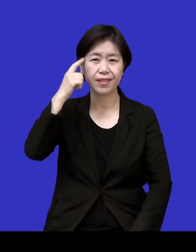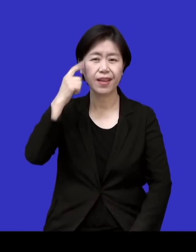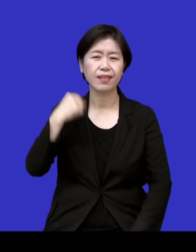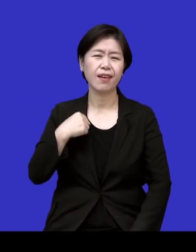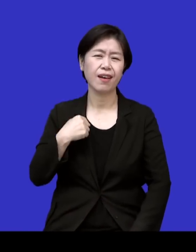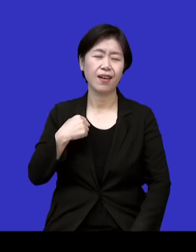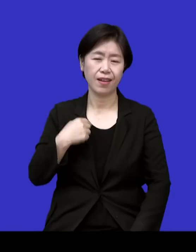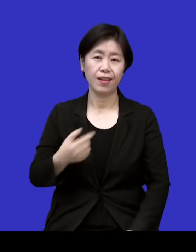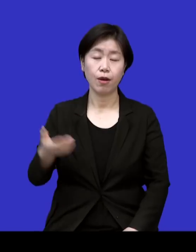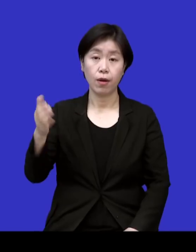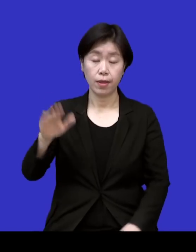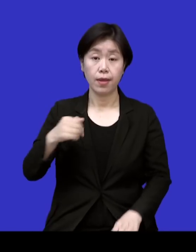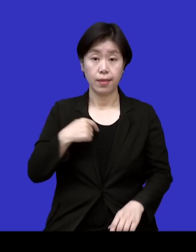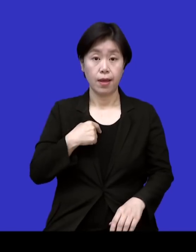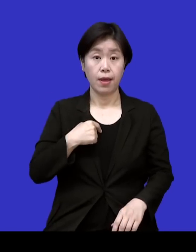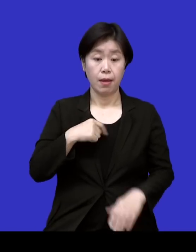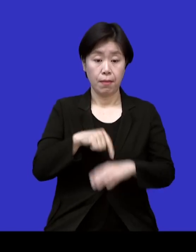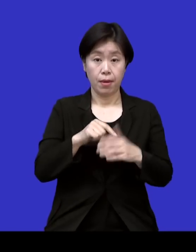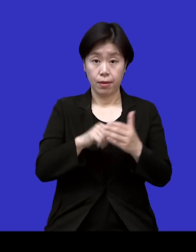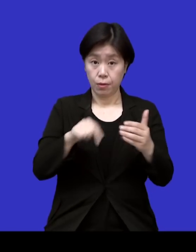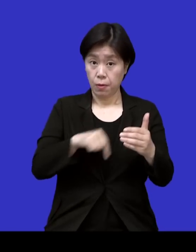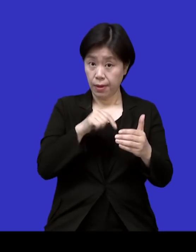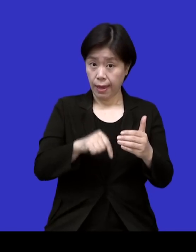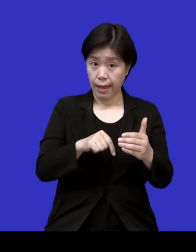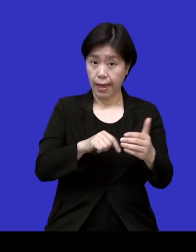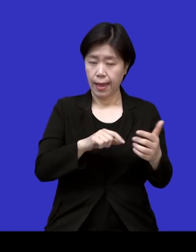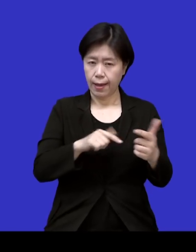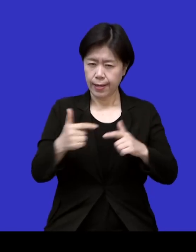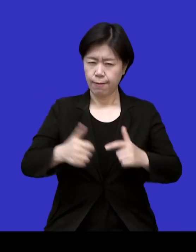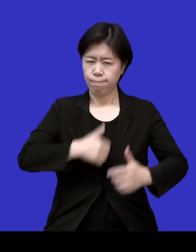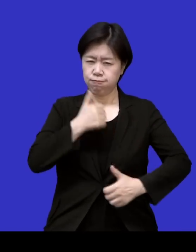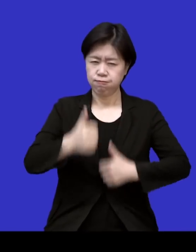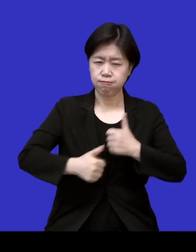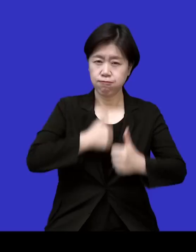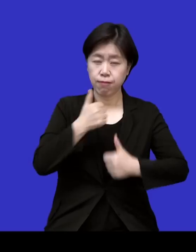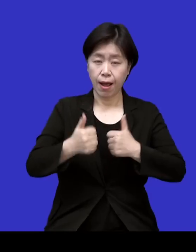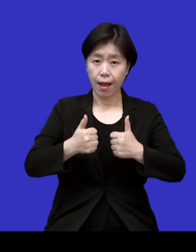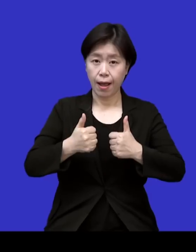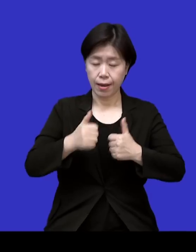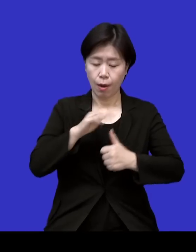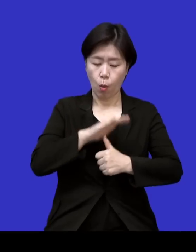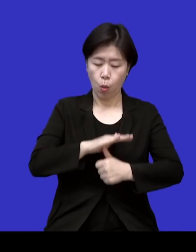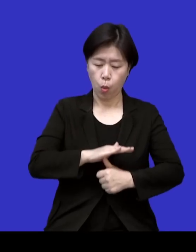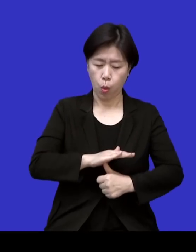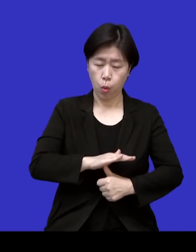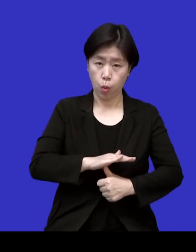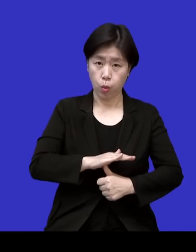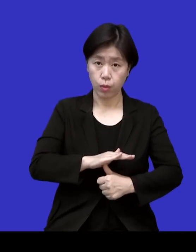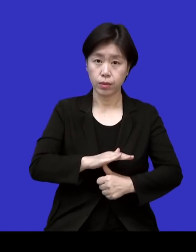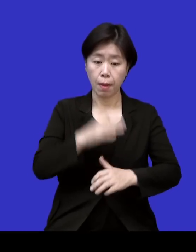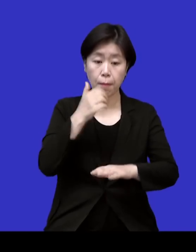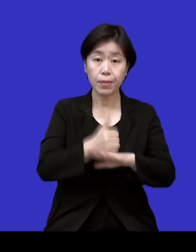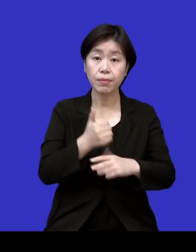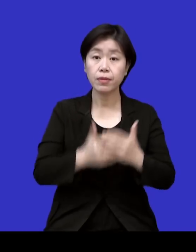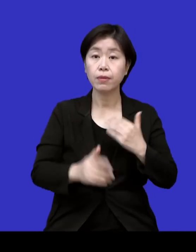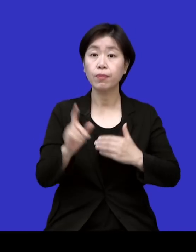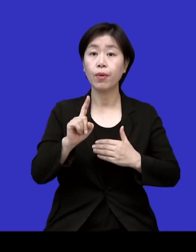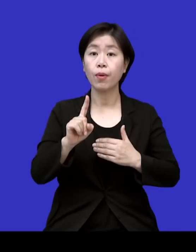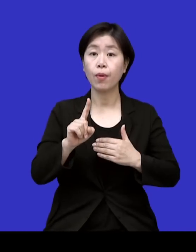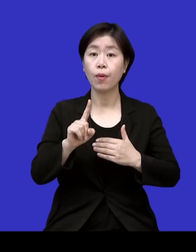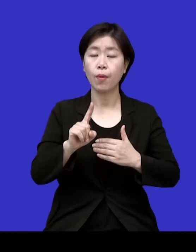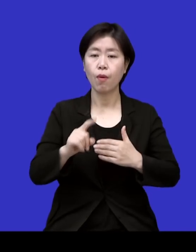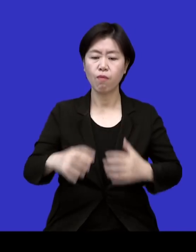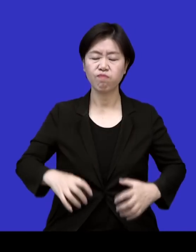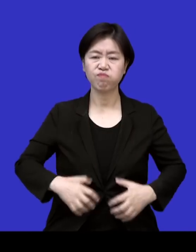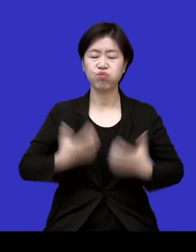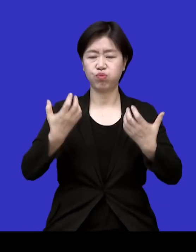게 분노였어요. 그 네네. 아까 막 그 화가 이제 속으로 들어가면서 네네네. 그 가장 깊은 곳에 네. 가라앉아